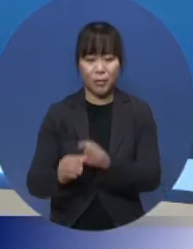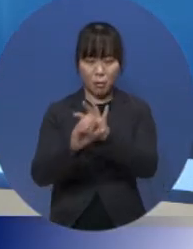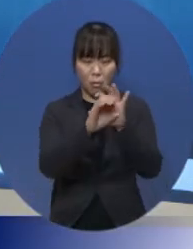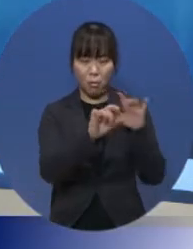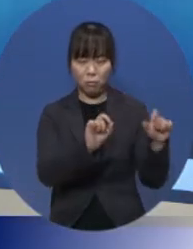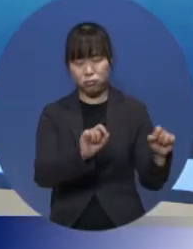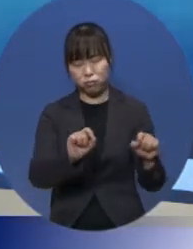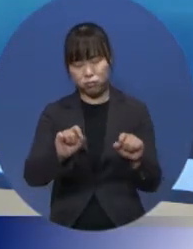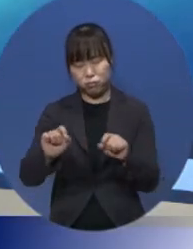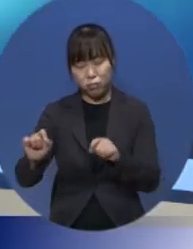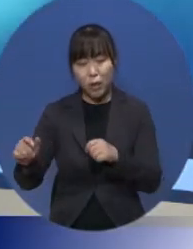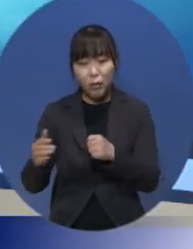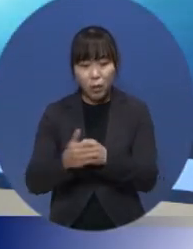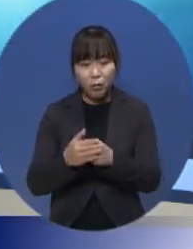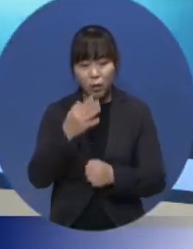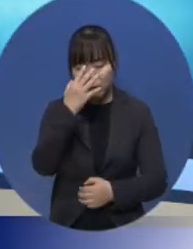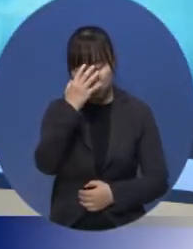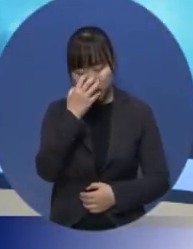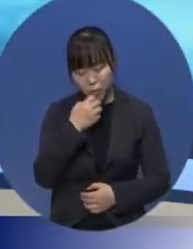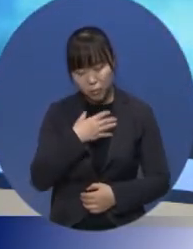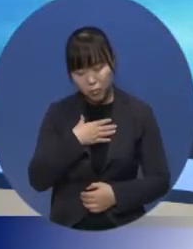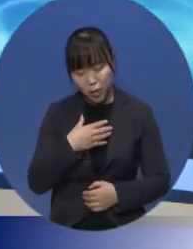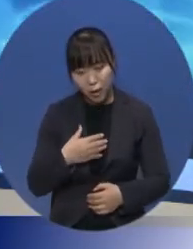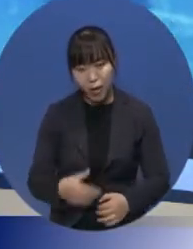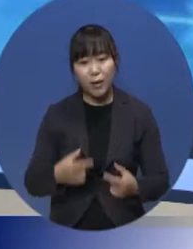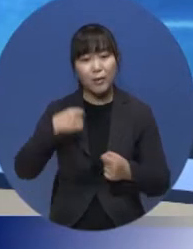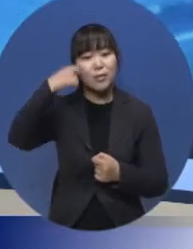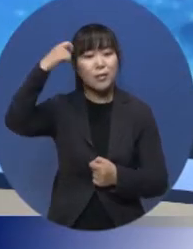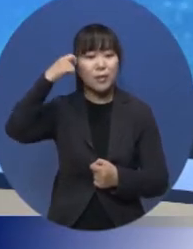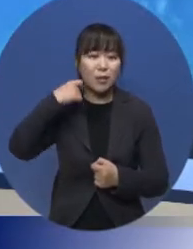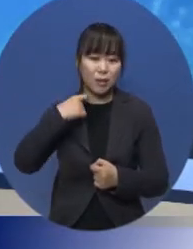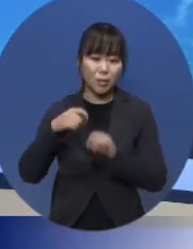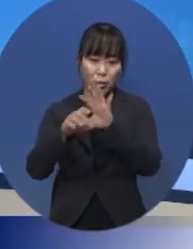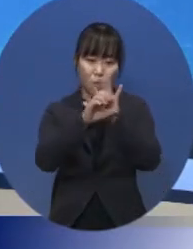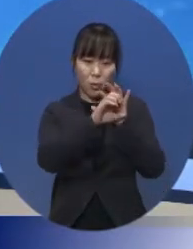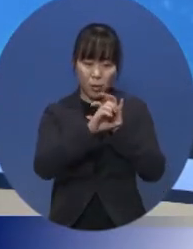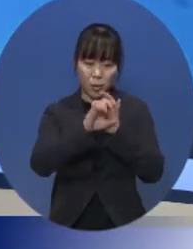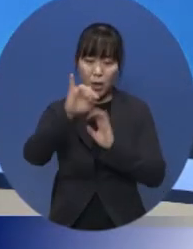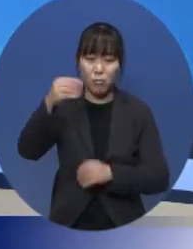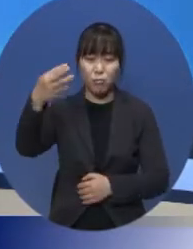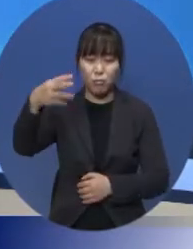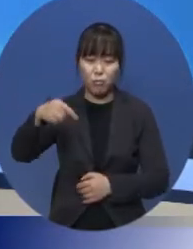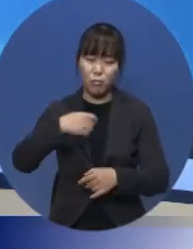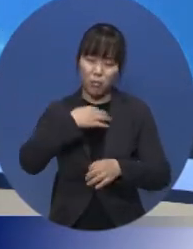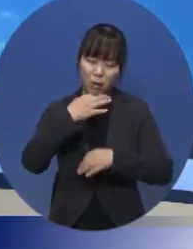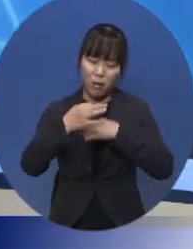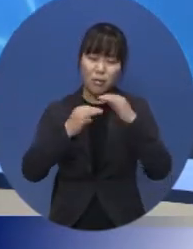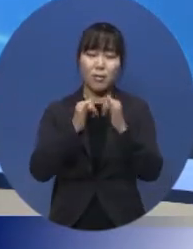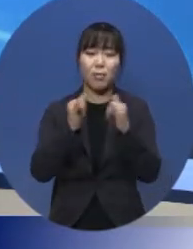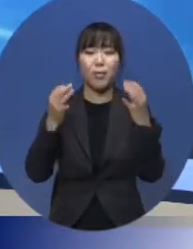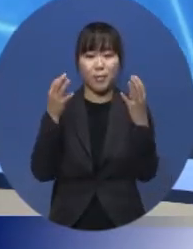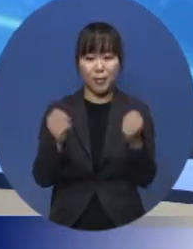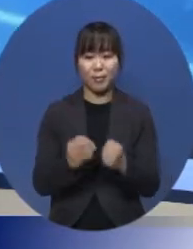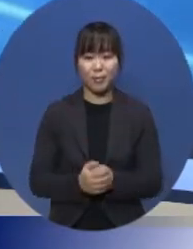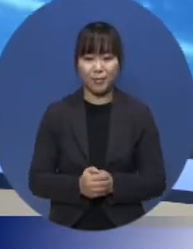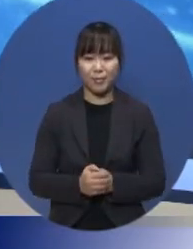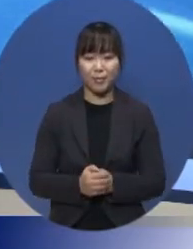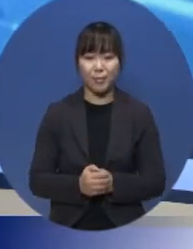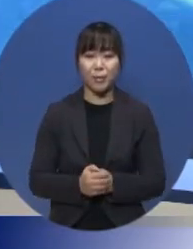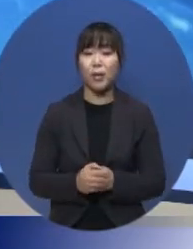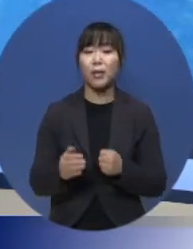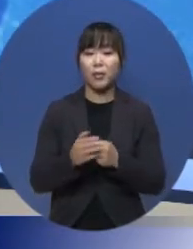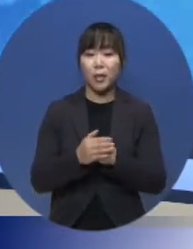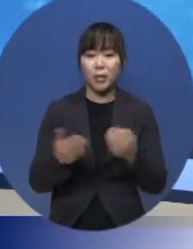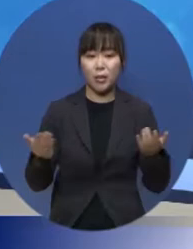코로나19의 장기화로 인해 우울감이나 무기력증을 느끼는 코로나 블루를 호소하는 사람들이 늘고 있는데요. 이에